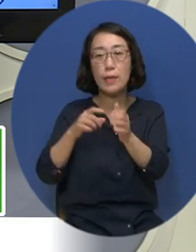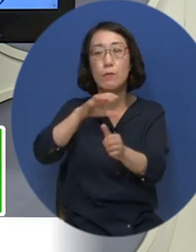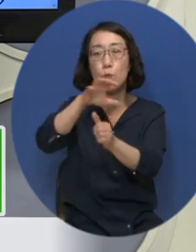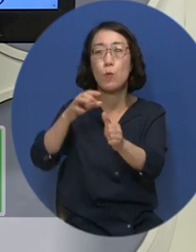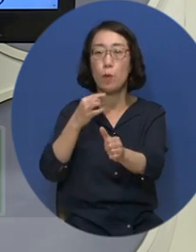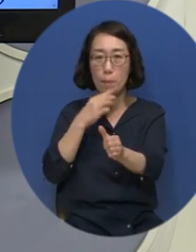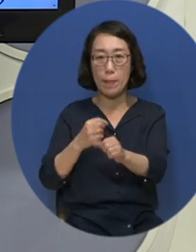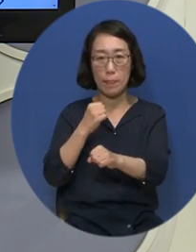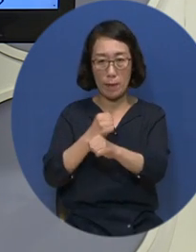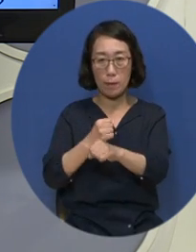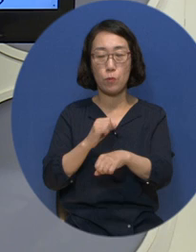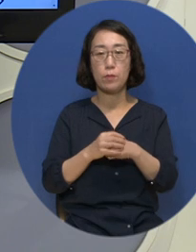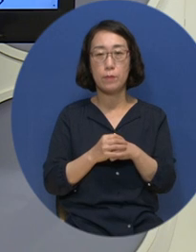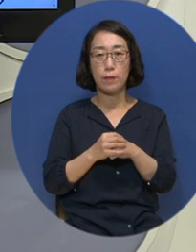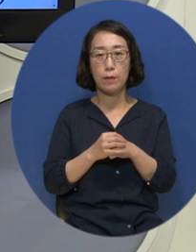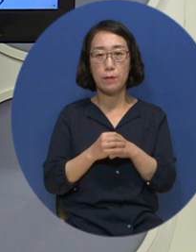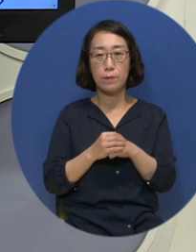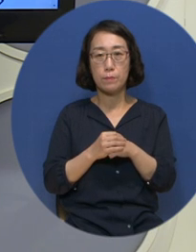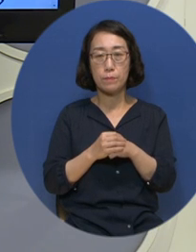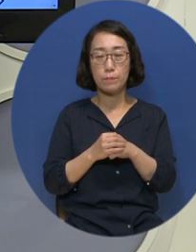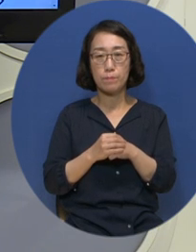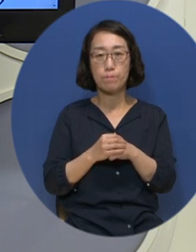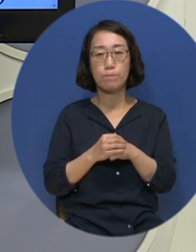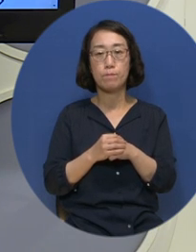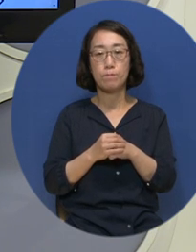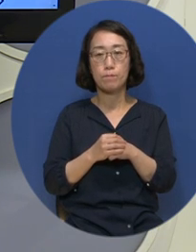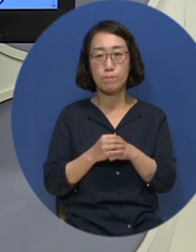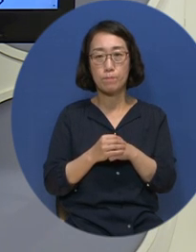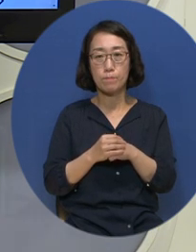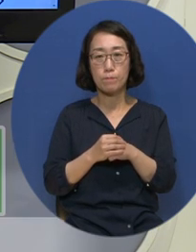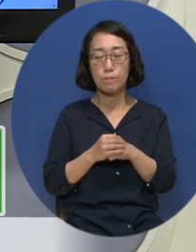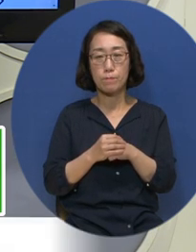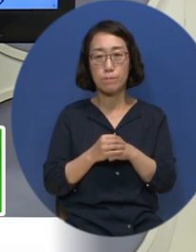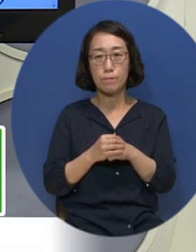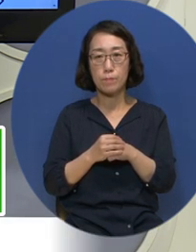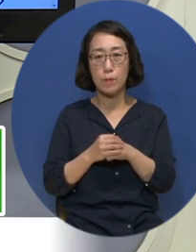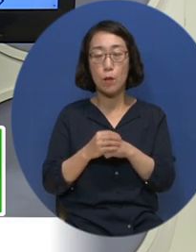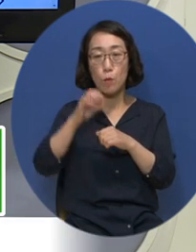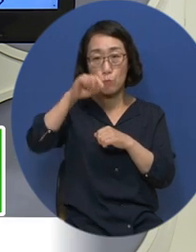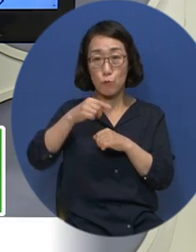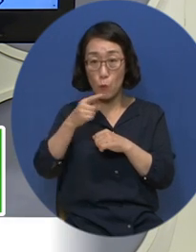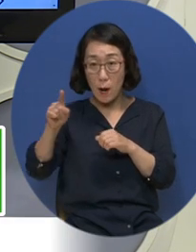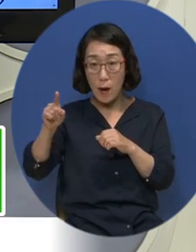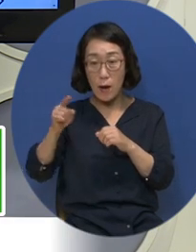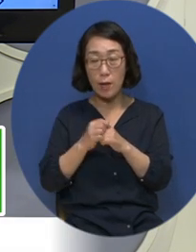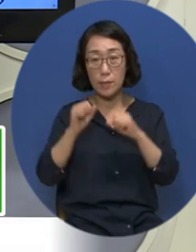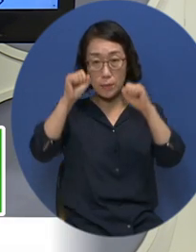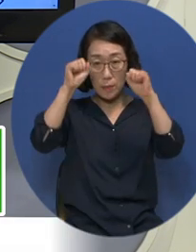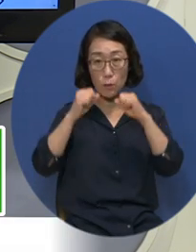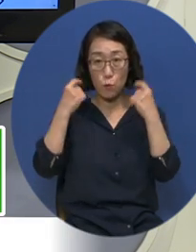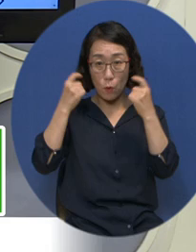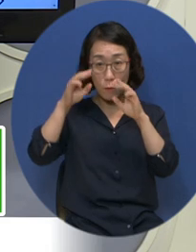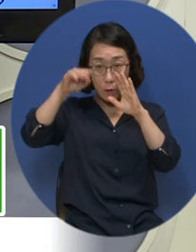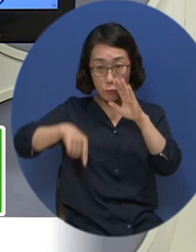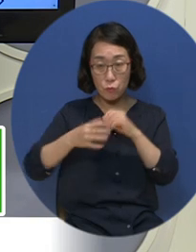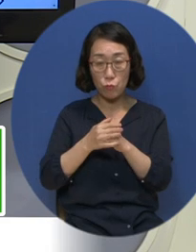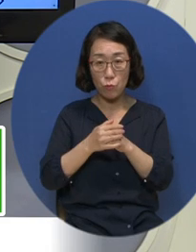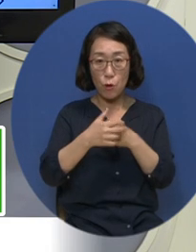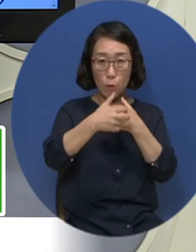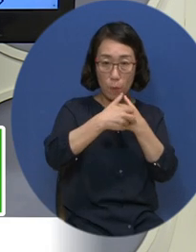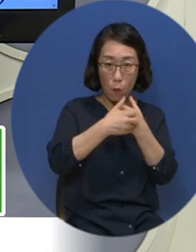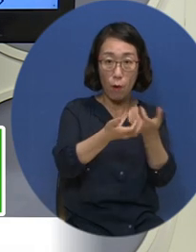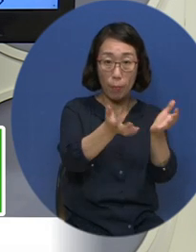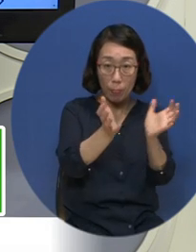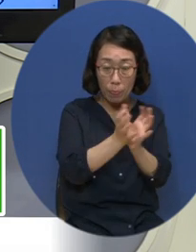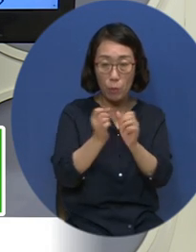했습니다 다음 소식입니다 문화체육관광부는 지난 13일 의료진과 함께 코론